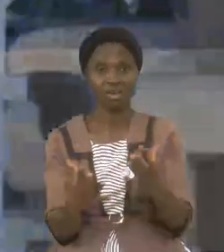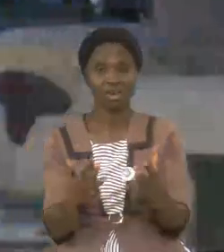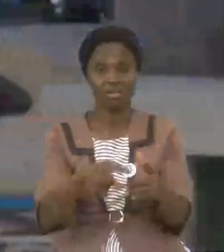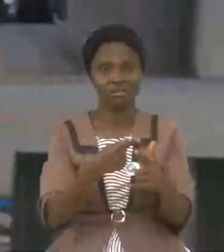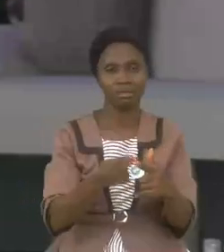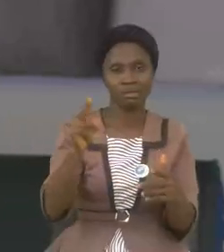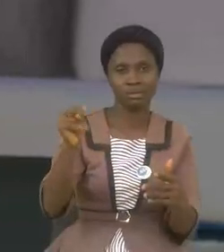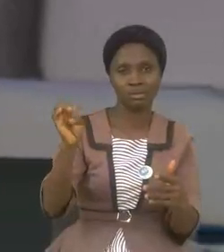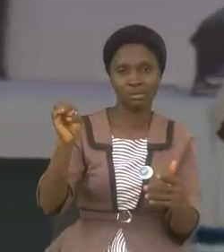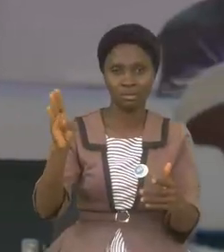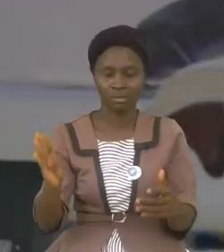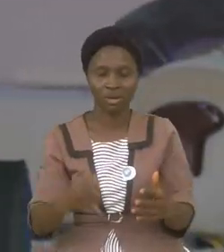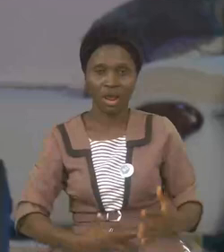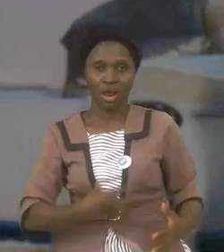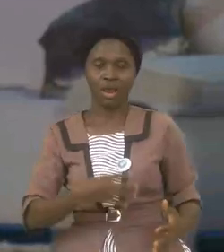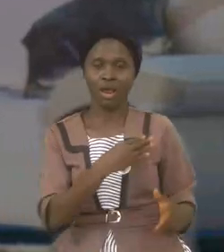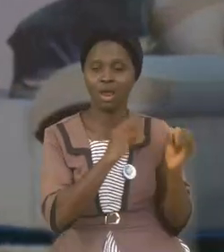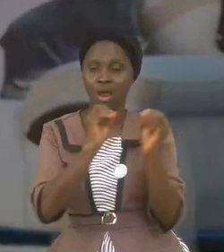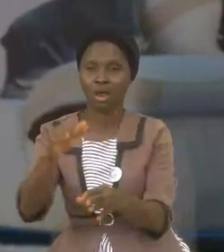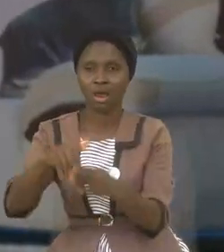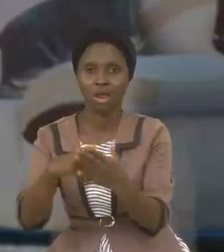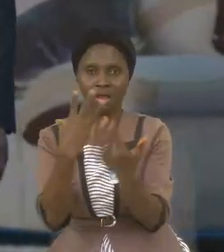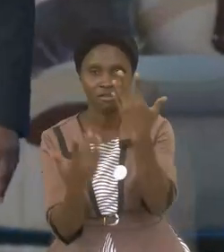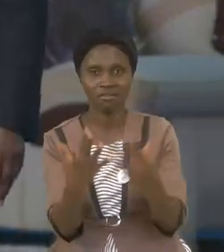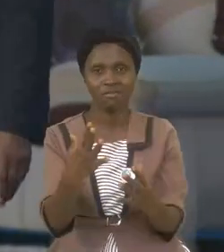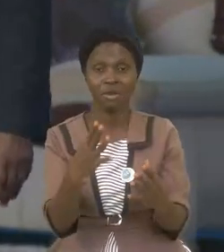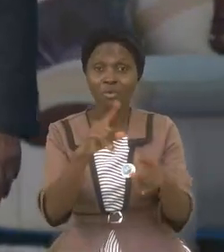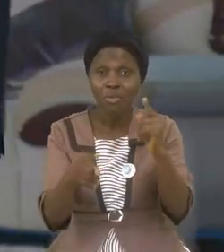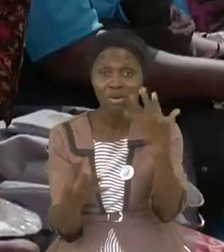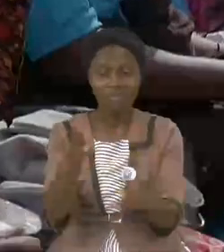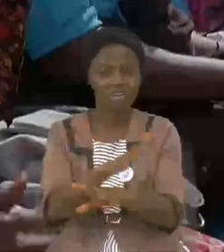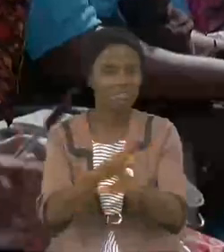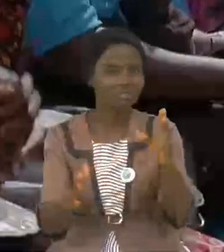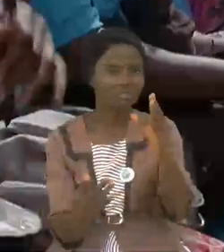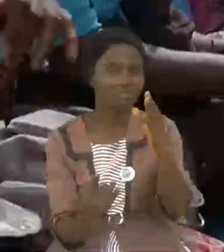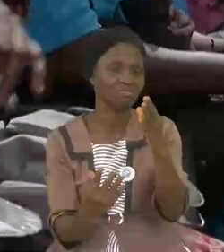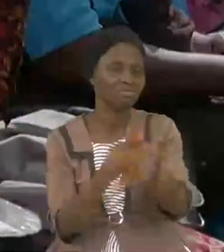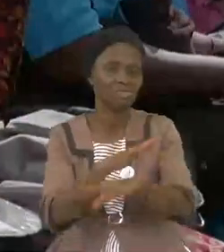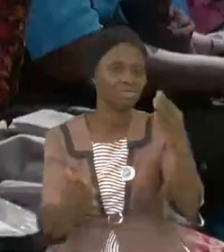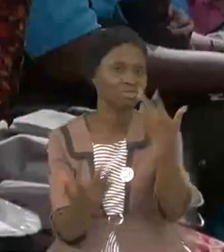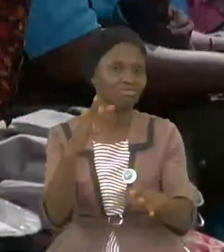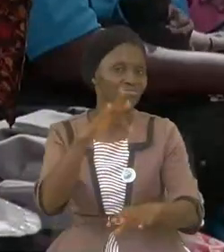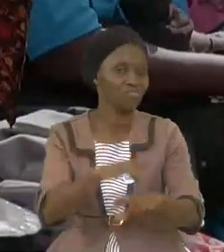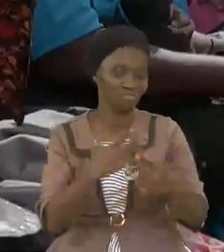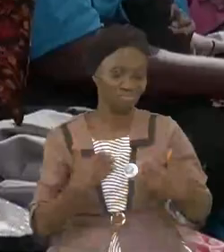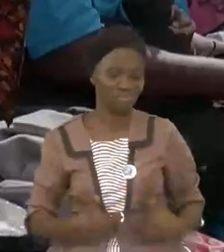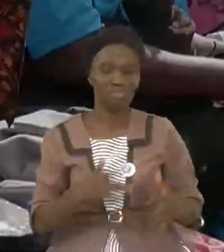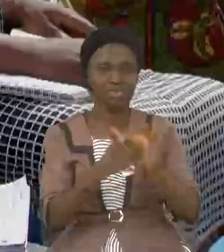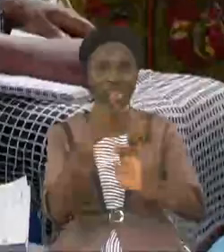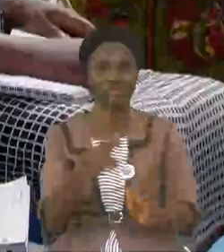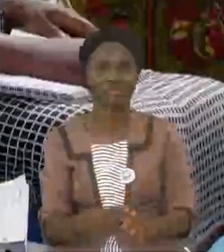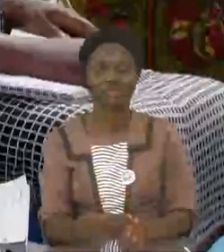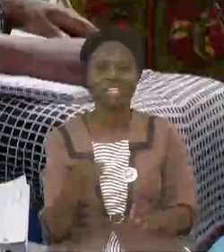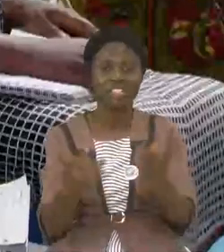ciel qui nous délivrera de ta fournaise. Et l'homme là s'est enragé et l'a déjà jeté dans le feu. Mais le feu ne pouvait pas les brûler. Le feu